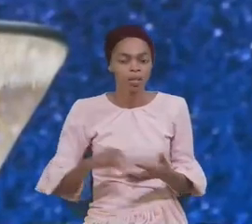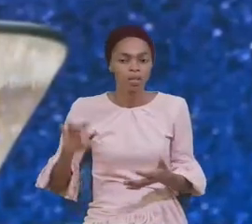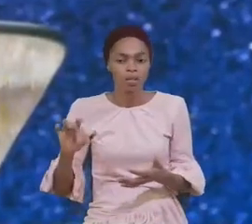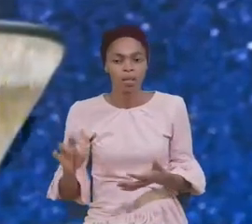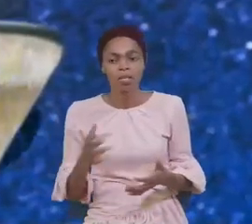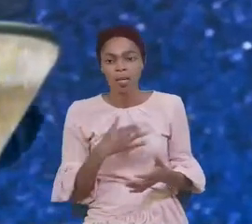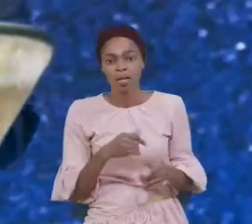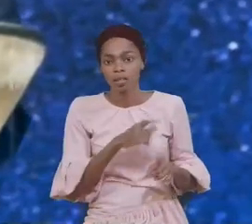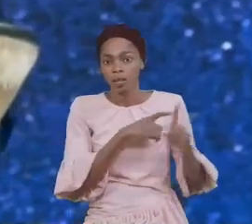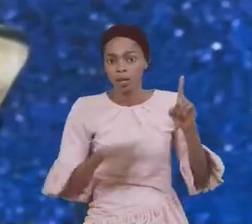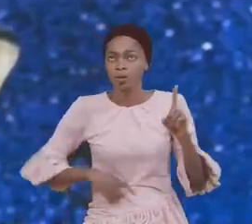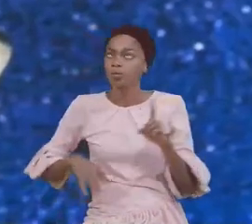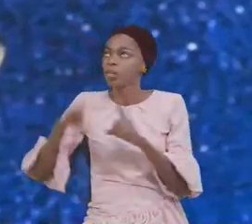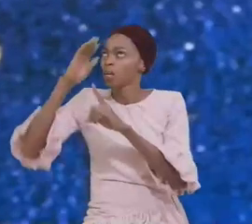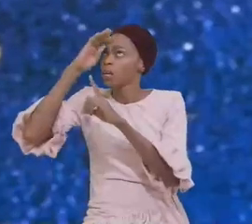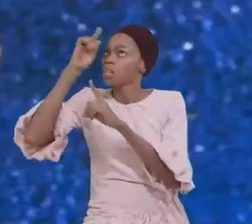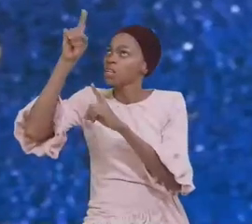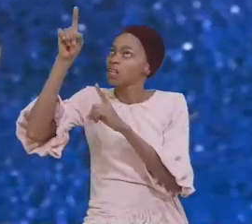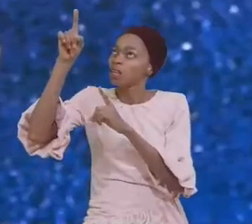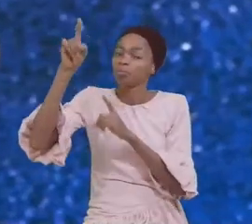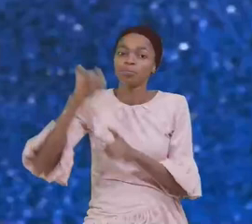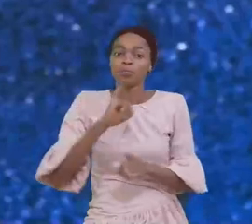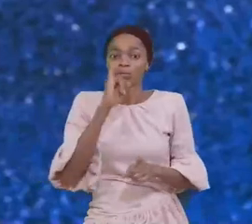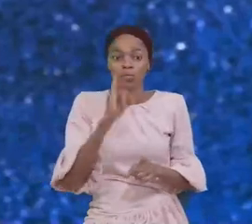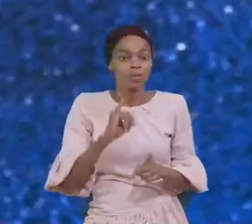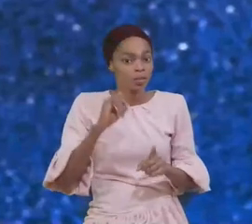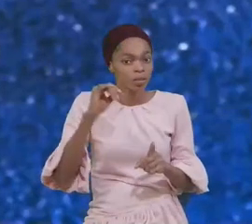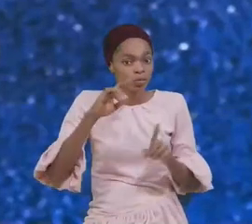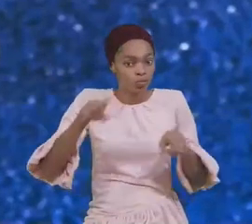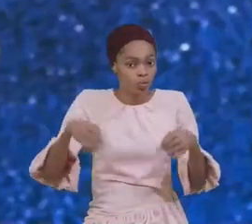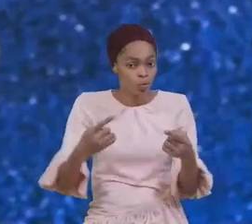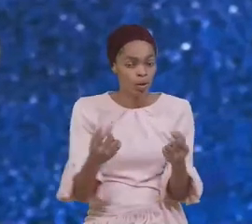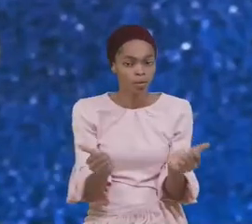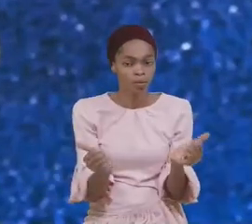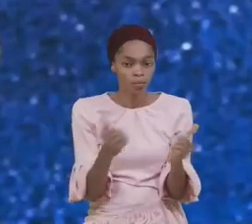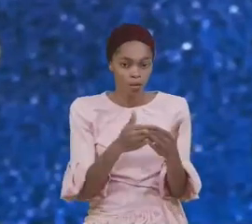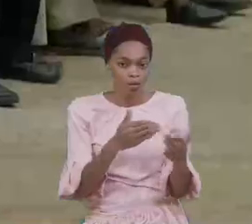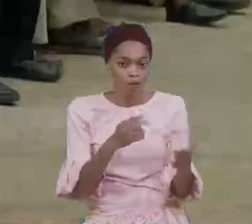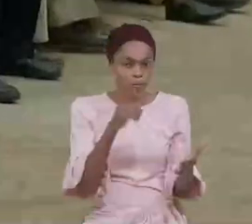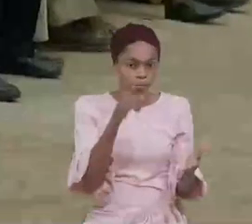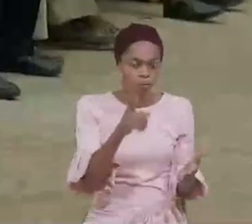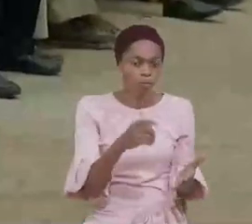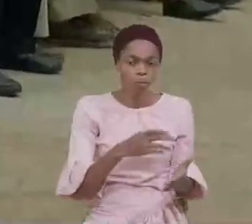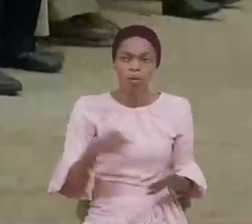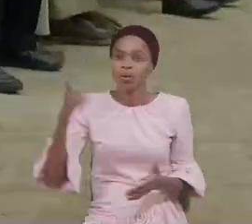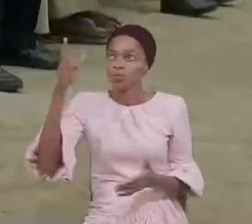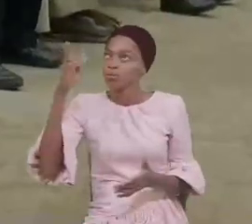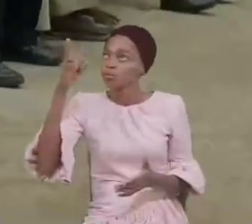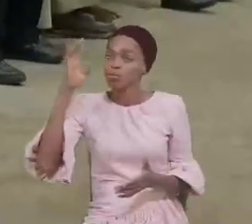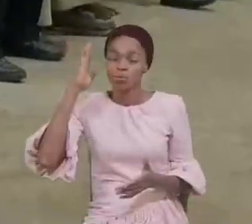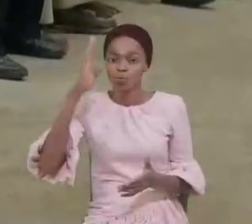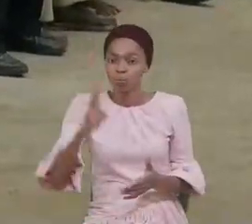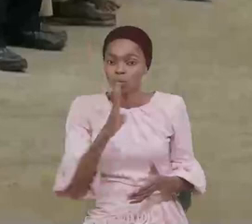l'Éternel marchera lui-même devant toi. Il sera lui-même avec